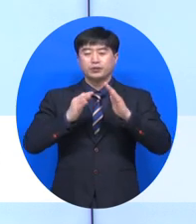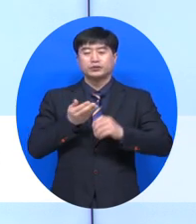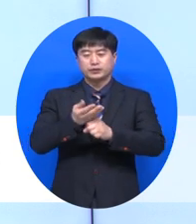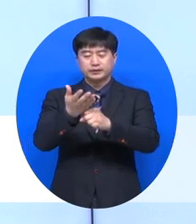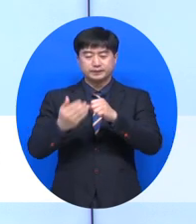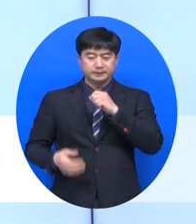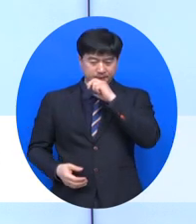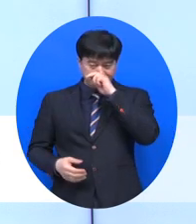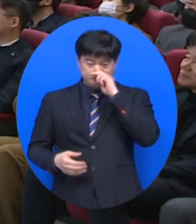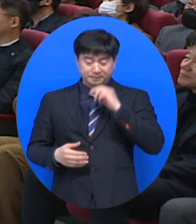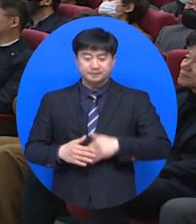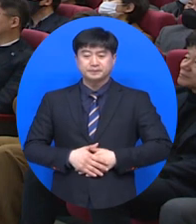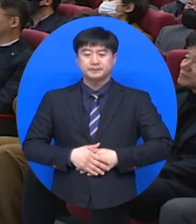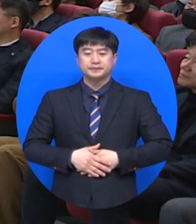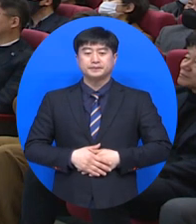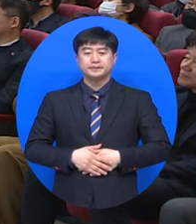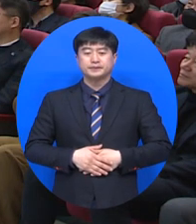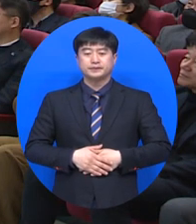담아왔습니다.